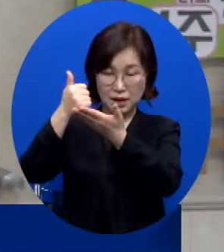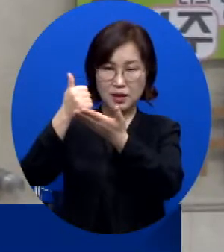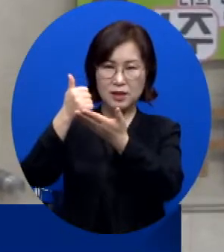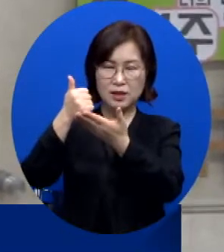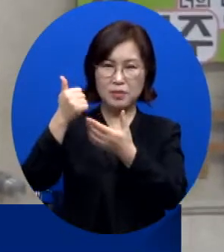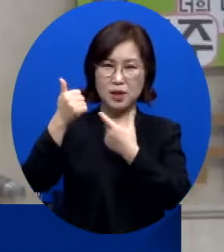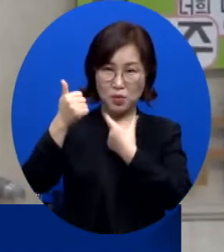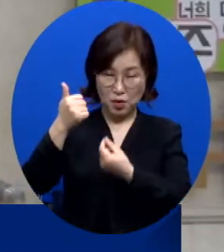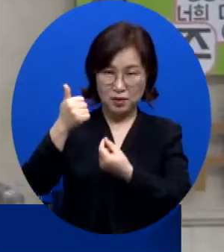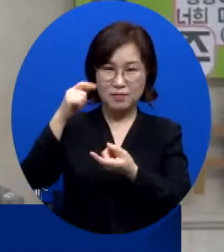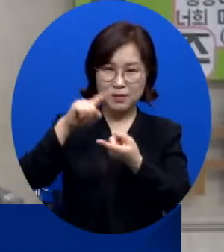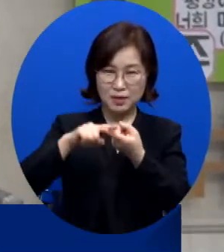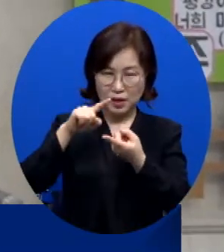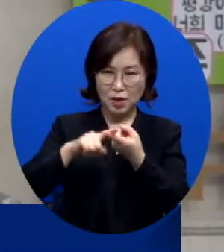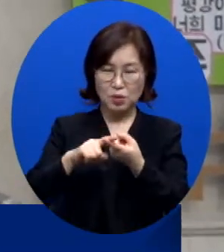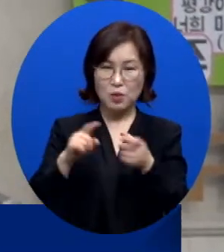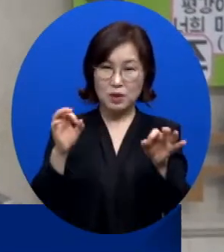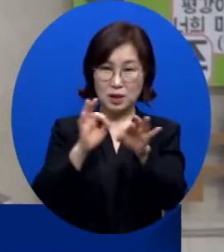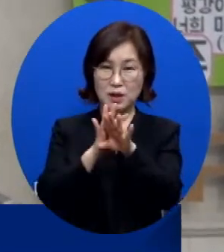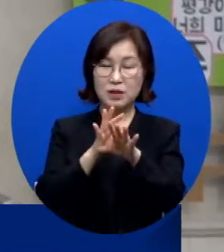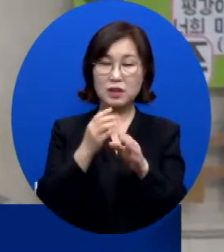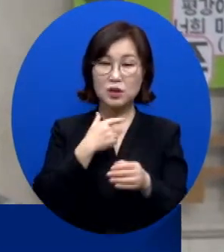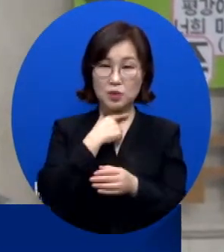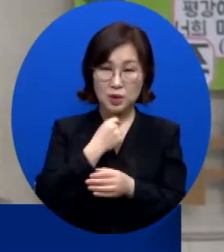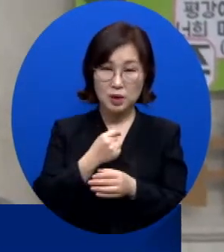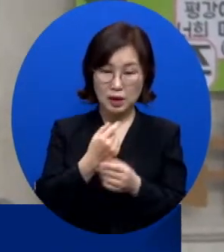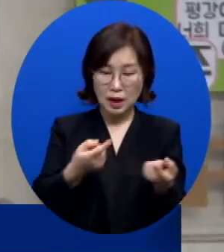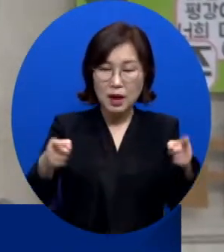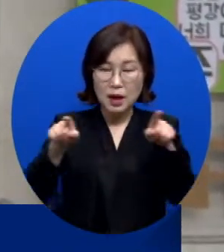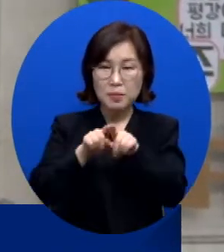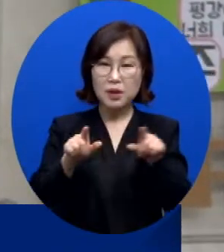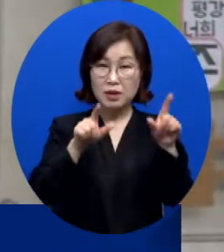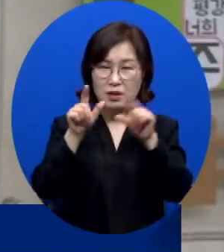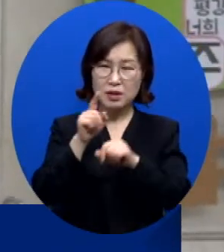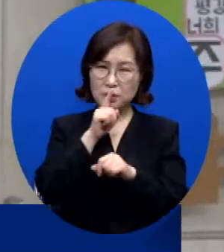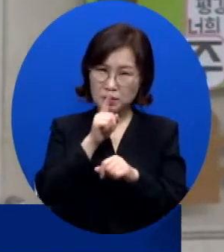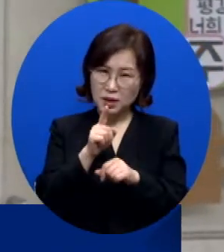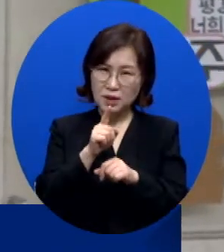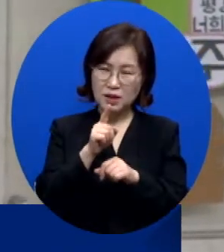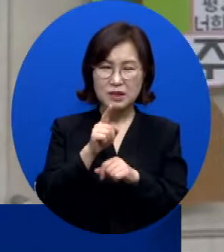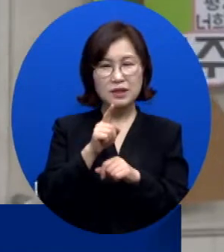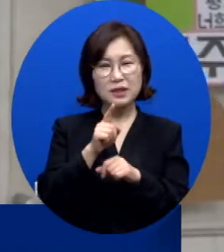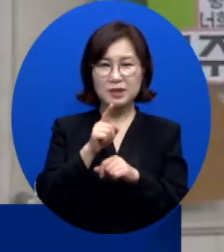빨리 없어질 거예요. 근데 우리가 더불어 산다고 하는데 코로나오고